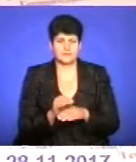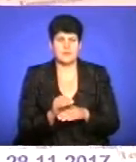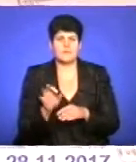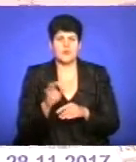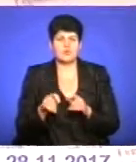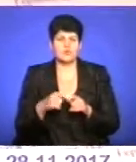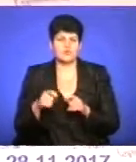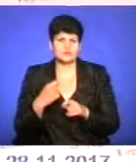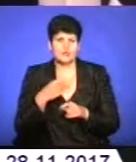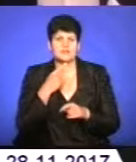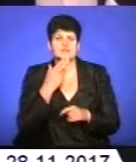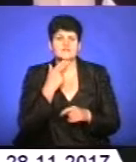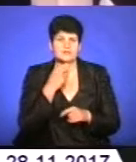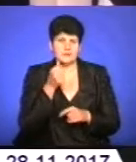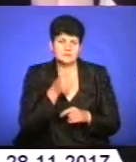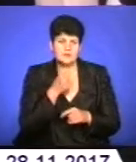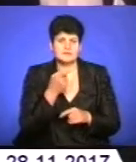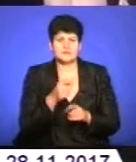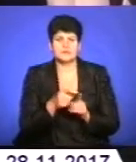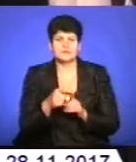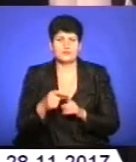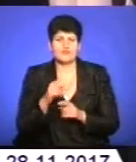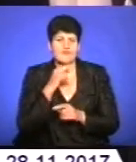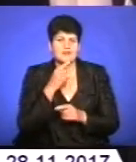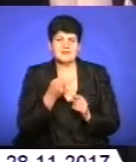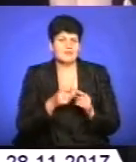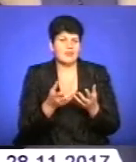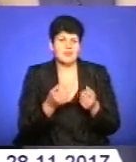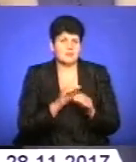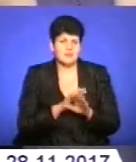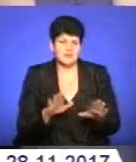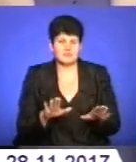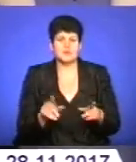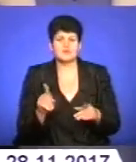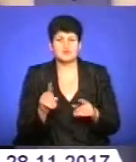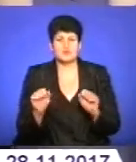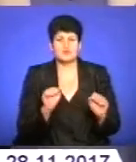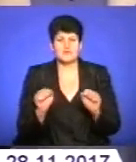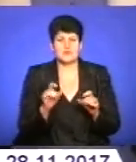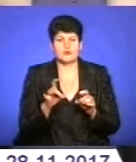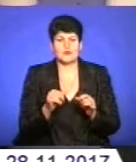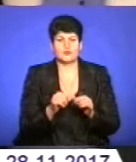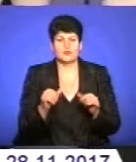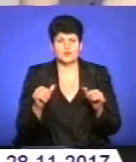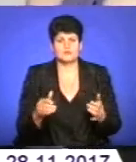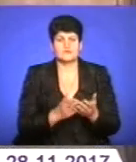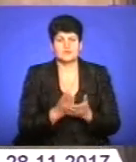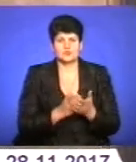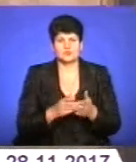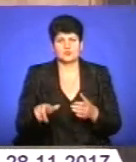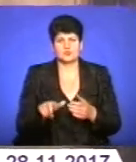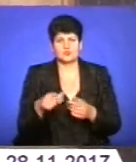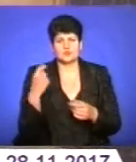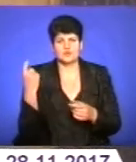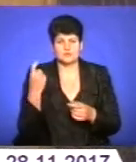активісти заявляли ще в червні, однак, за їхніми словами, до уваги це ніхто не взяв. На що в управлінні регіонального розвитку, інфраструктури та дорожнього